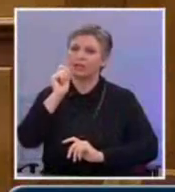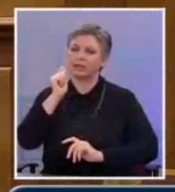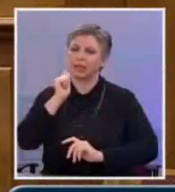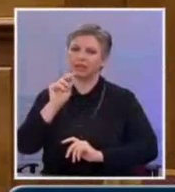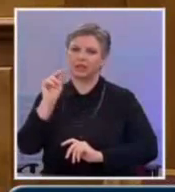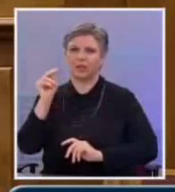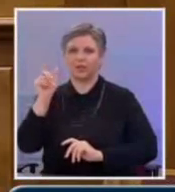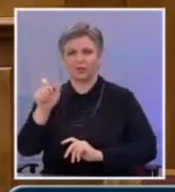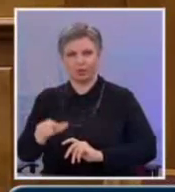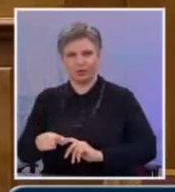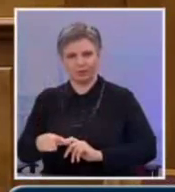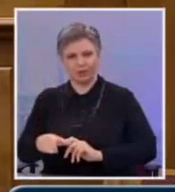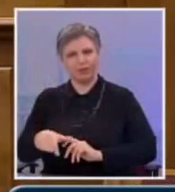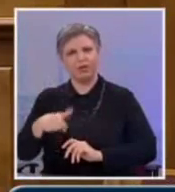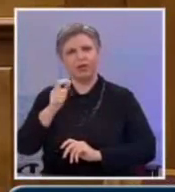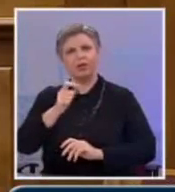της συμπολίτευσης,